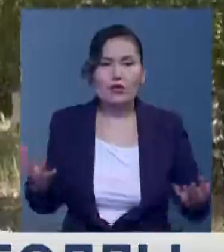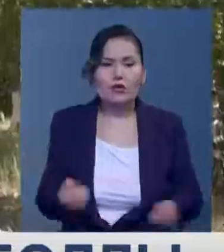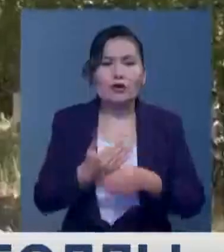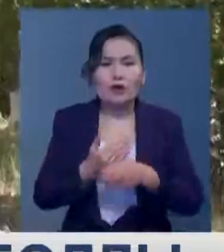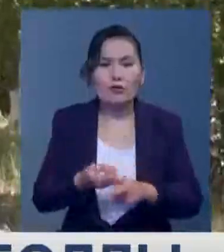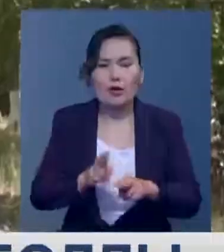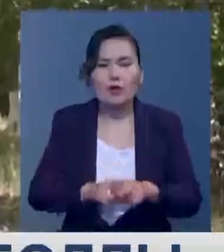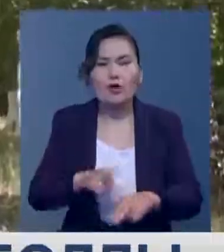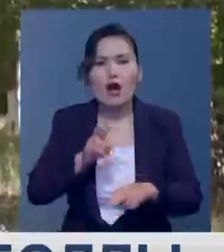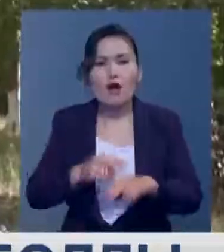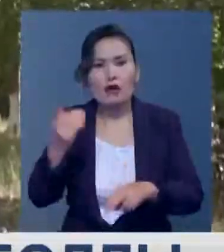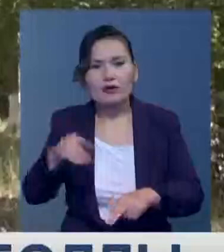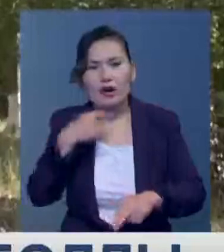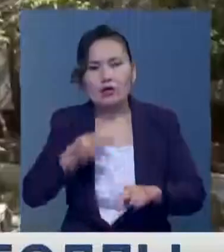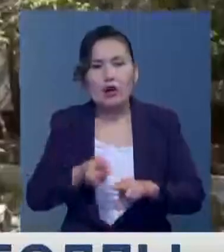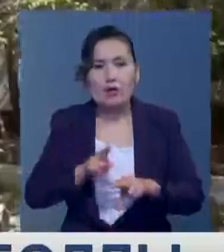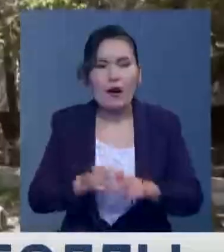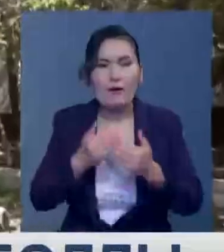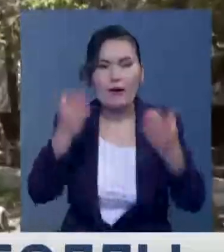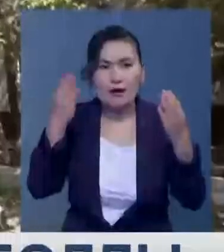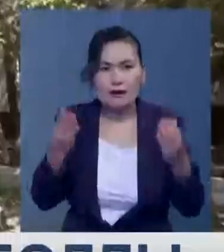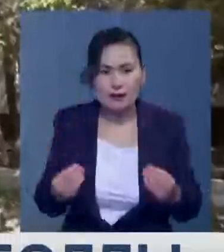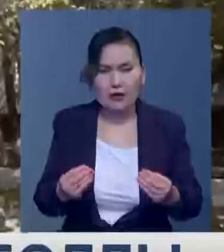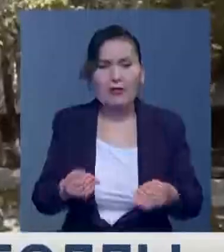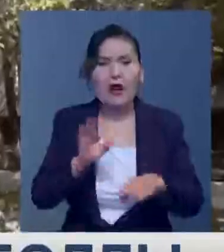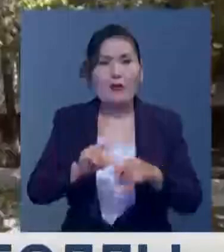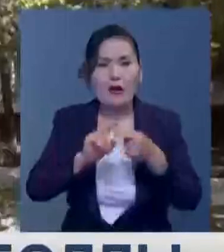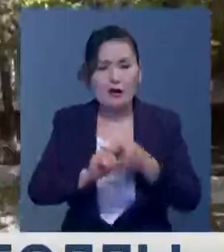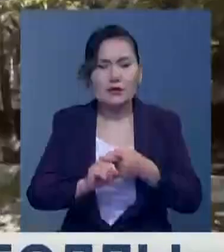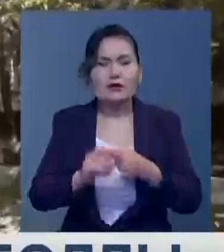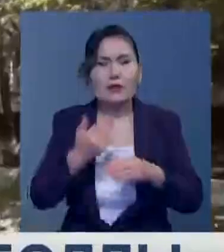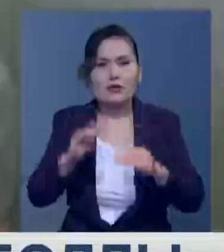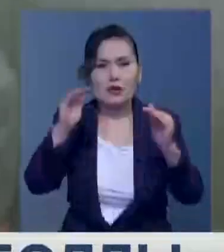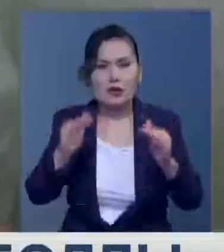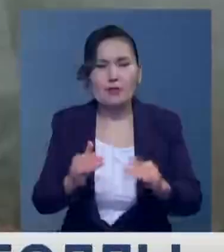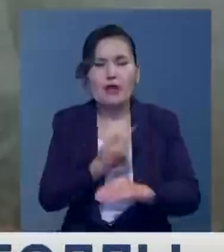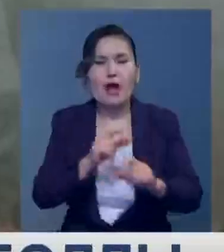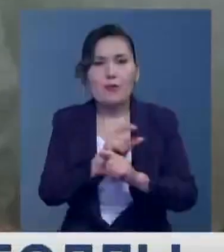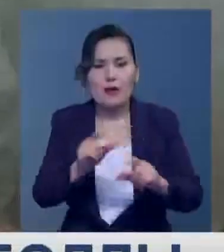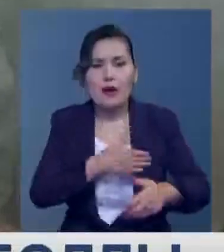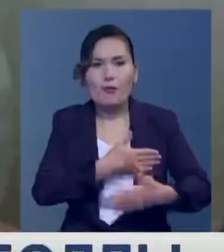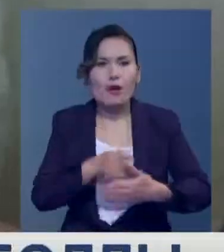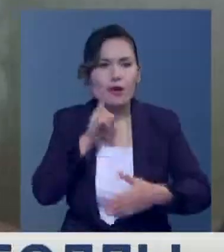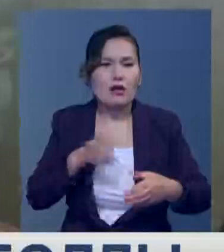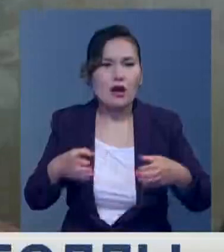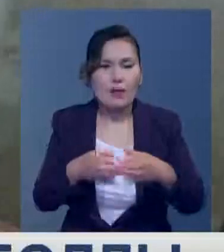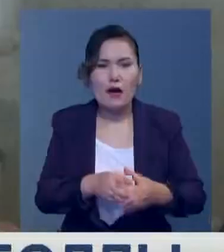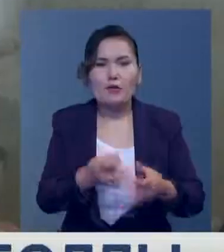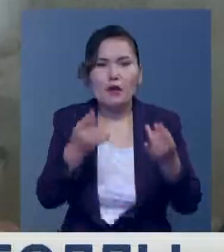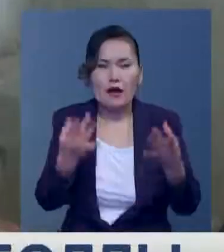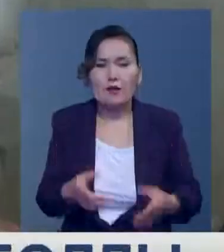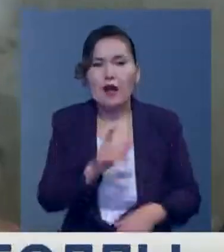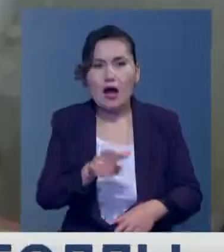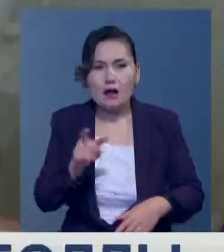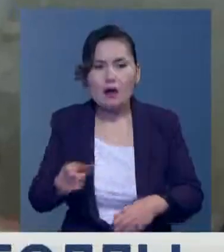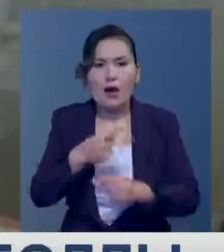Реаниматолог Василий Павловтың айтуынша, соңғы күндері жағдай біршама жақсарды. Медициналық мекемеге волонтерлер, қарапайым тұрғындар, кәсіпкерлер